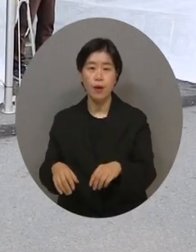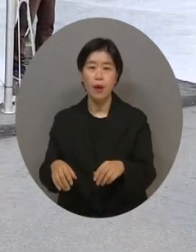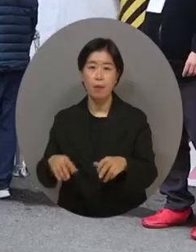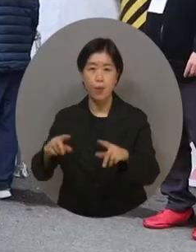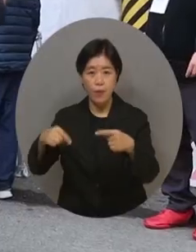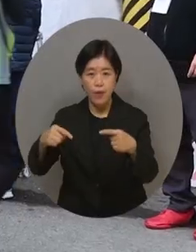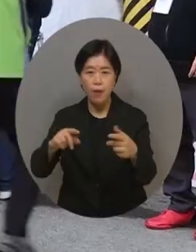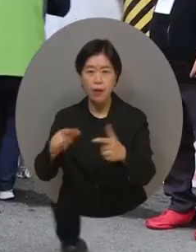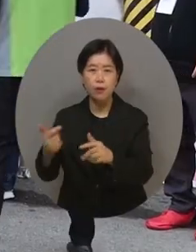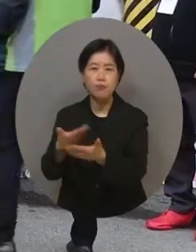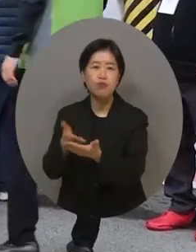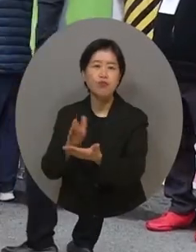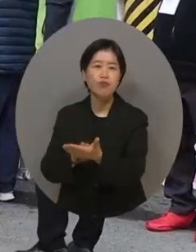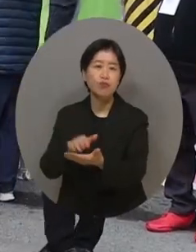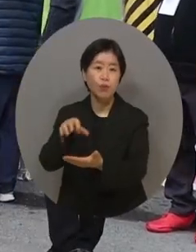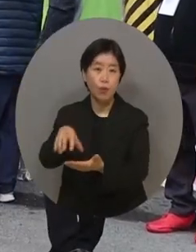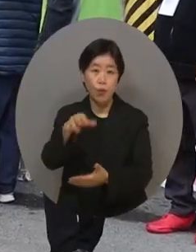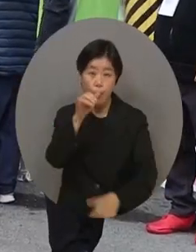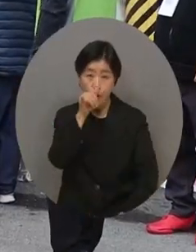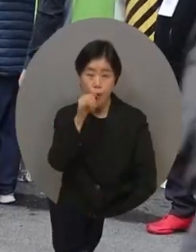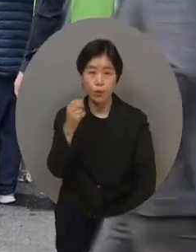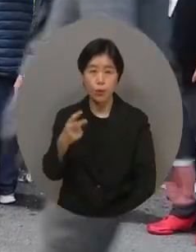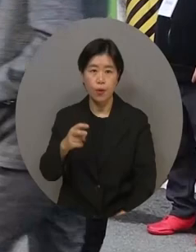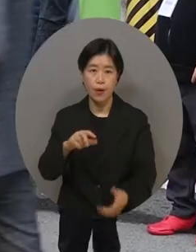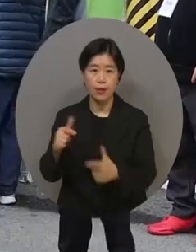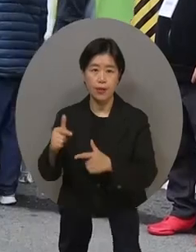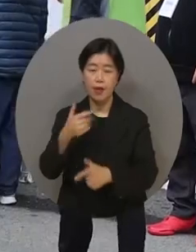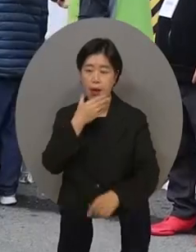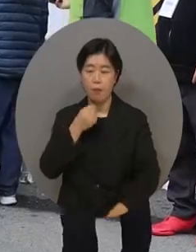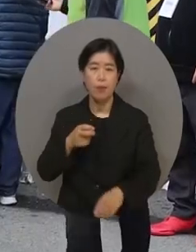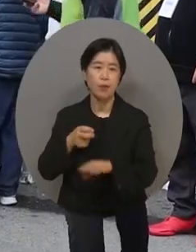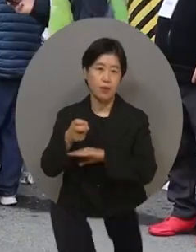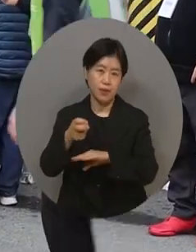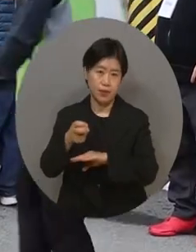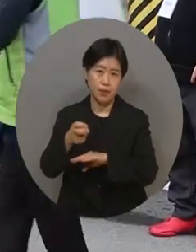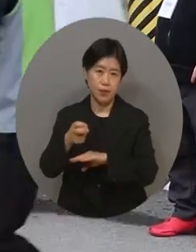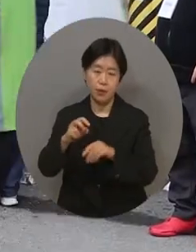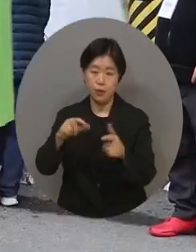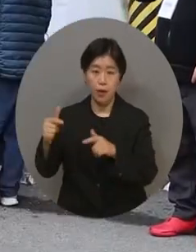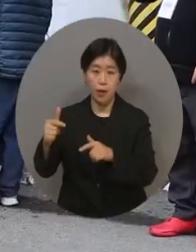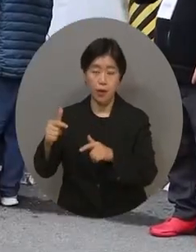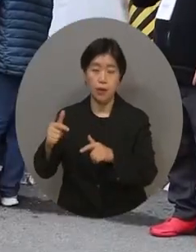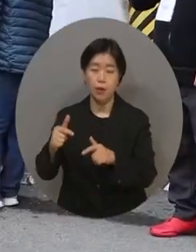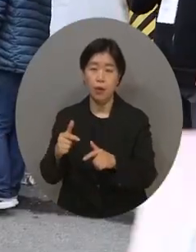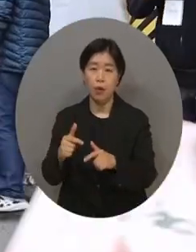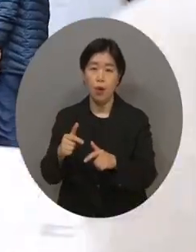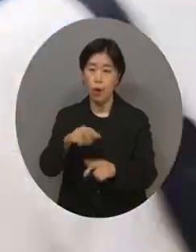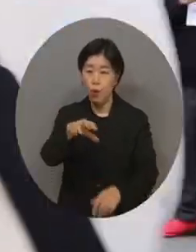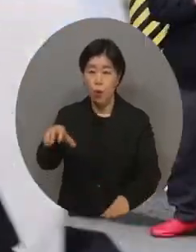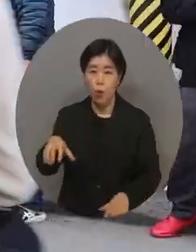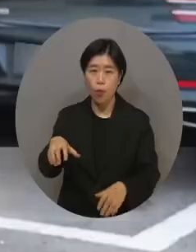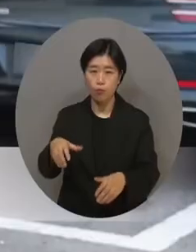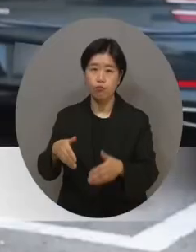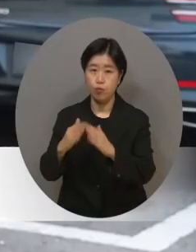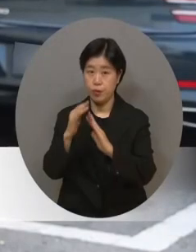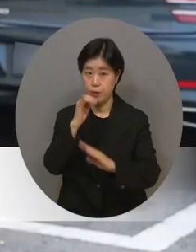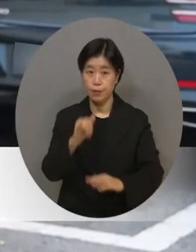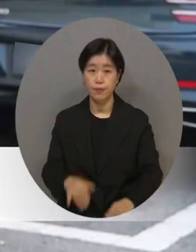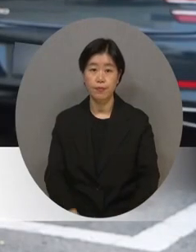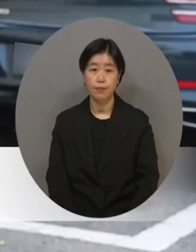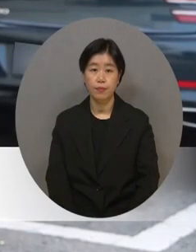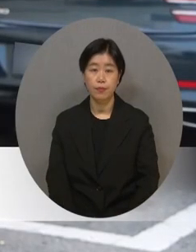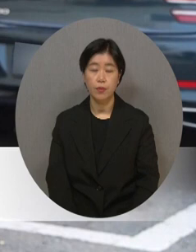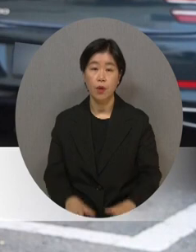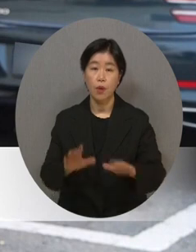수리센터와 찾아가는 전남행복버스 등 다양한 편의 서비스가 운영돼 큰 호응을 얻었습니다.